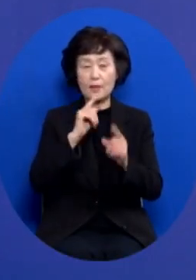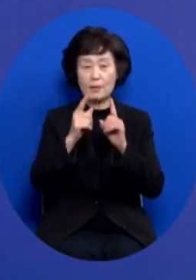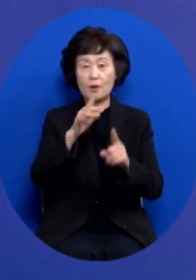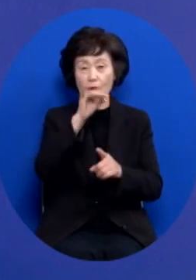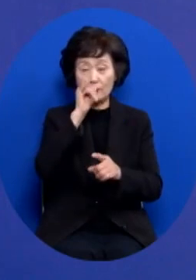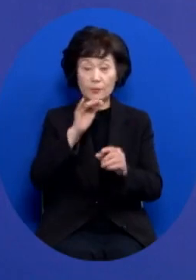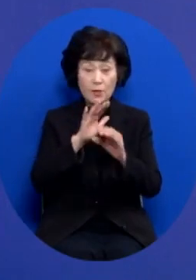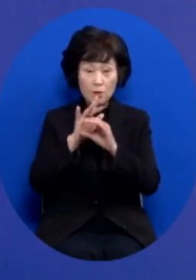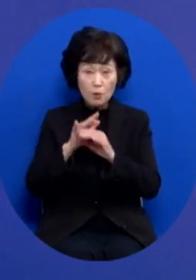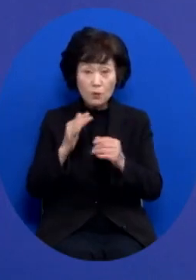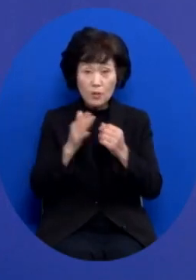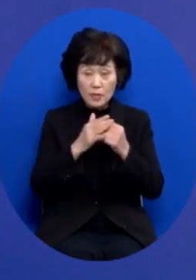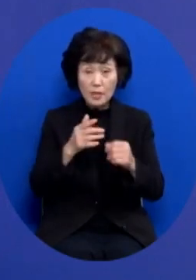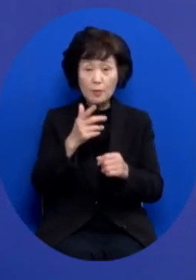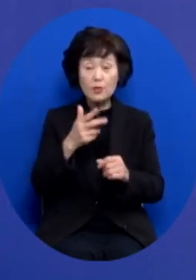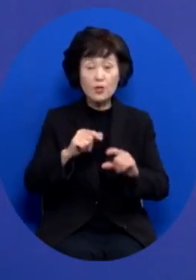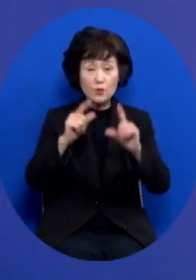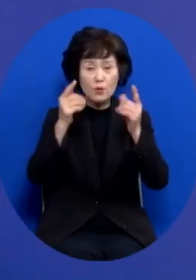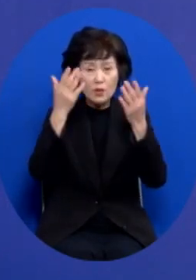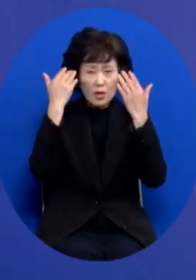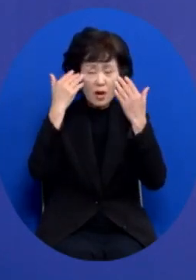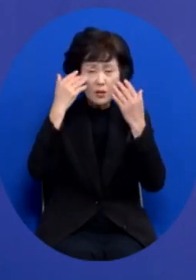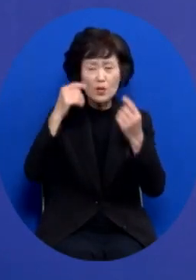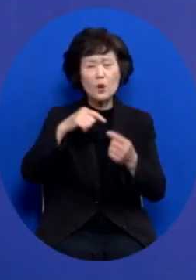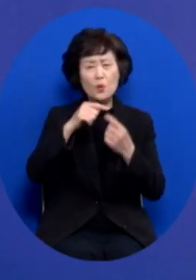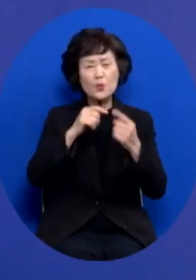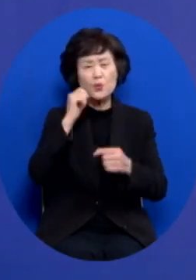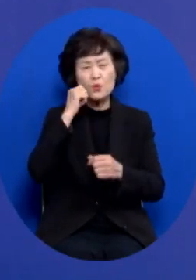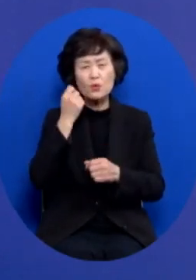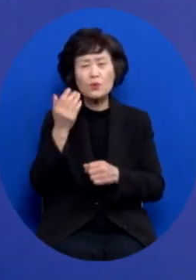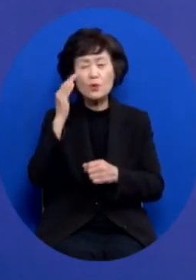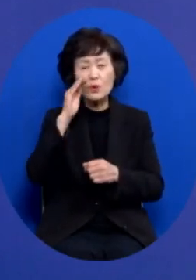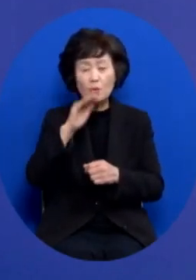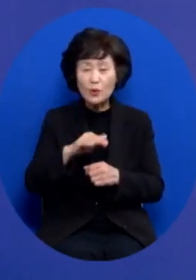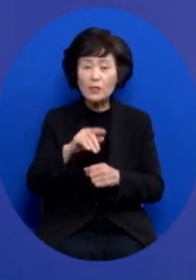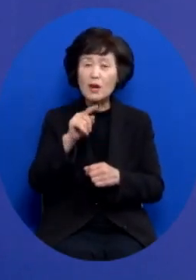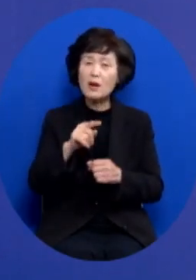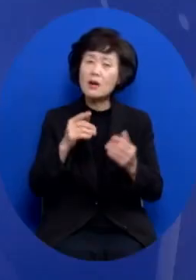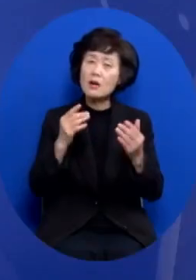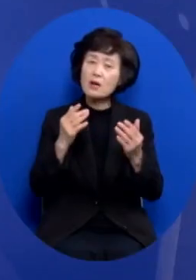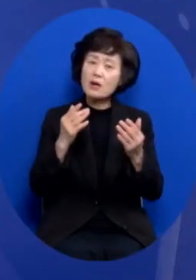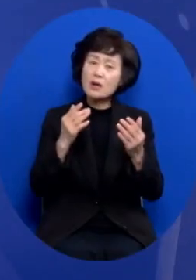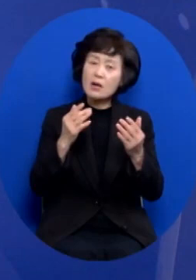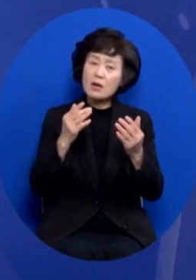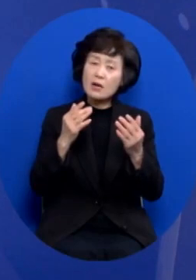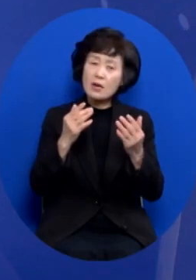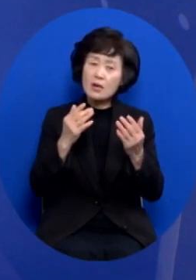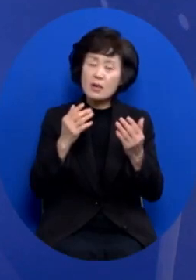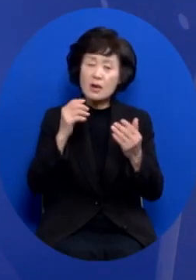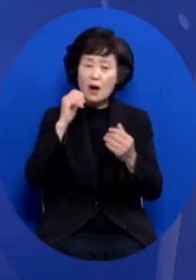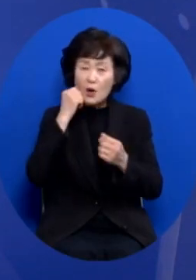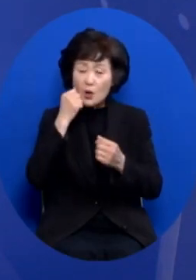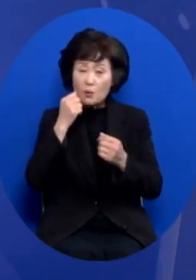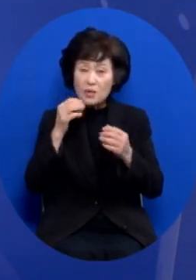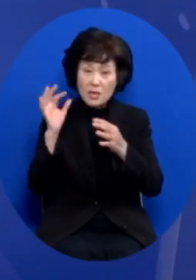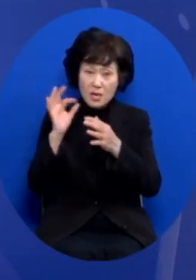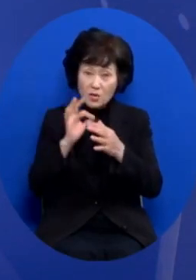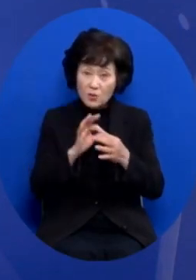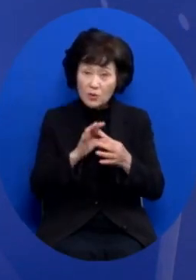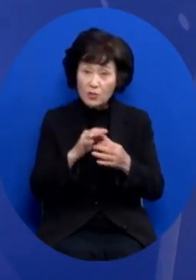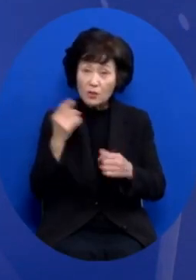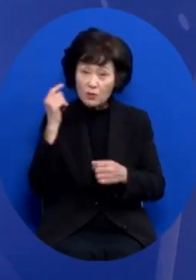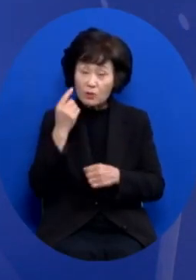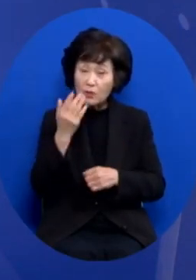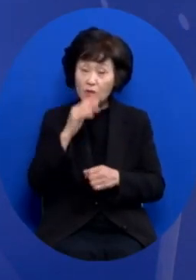못했잖아요 그래서 그런지 그 여파가 아직도 좀 크다고 들었는데 어떻습니까 일단 주일학교 교사들 입장에서는 코로나로 아이들을